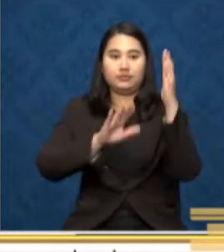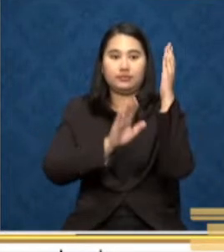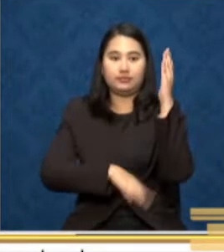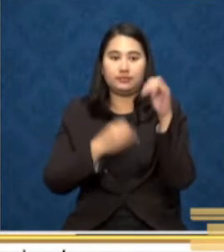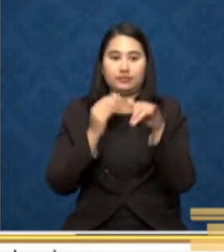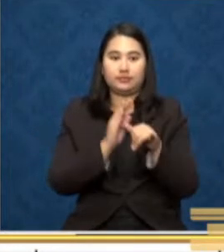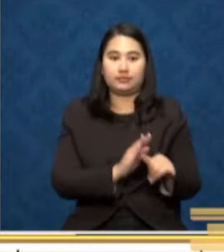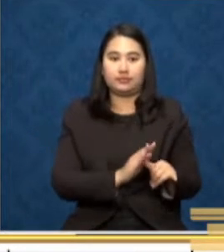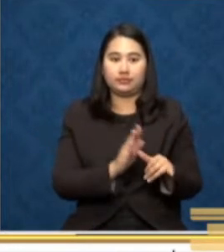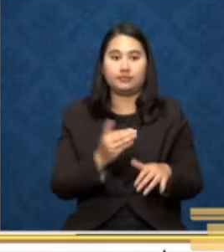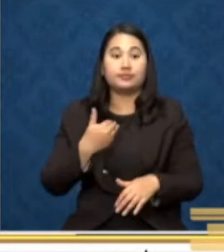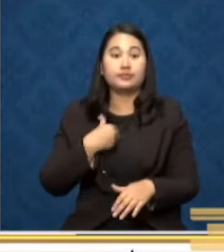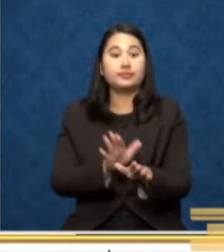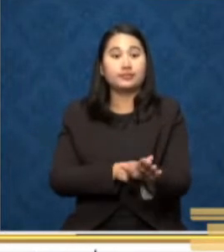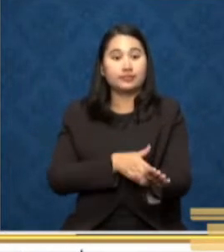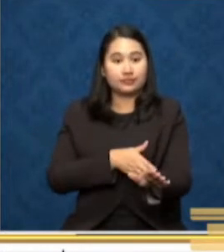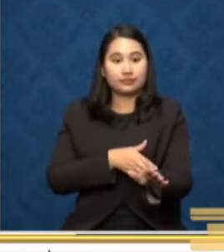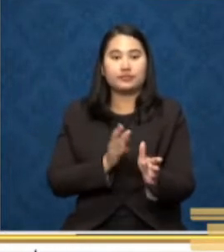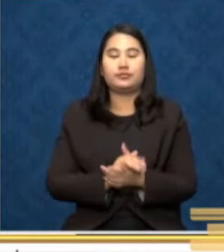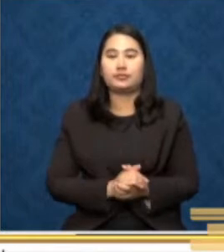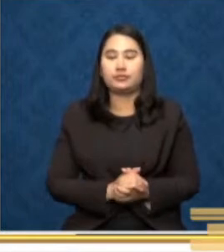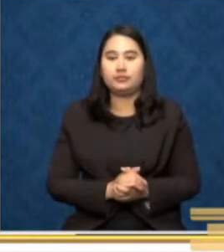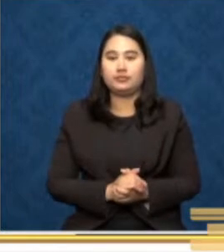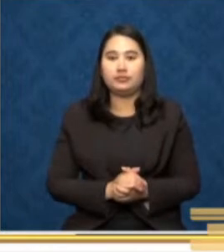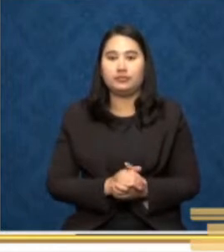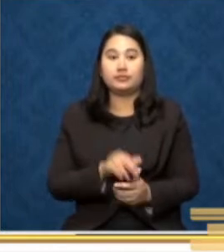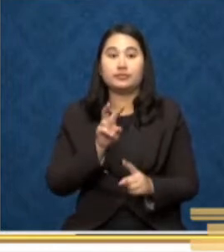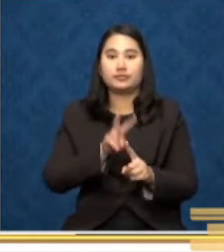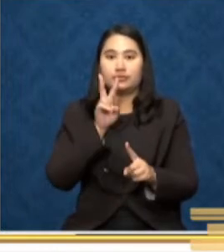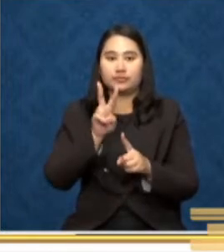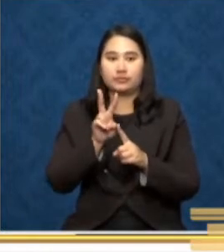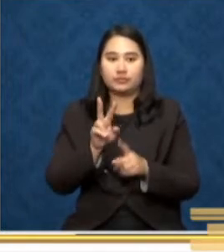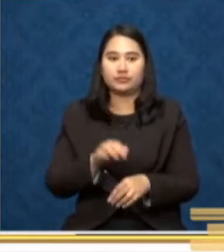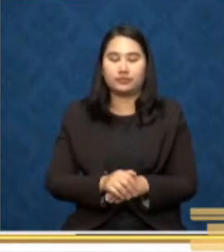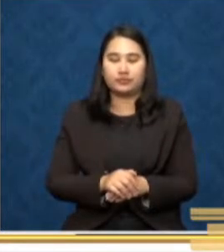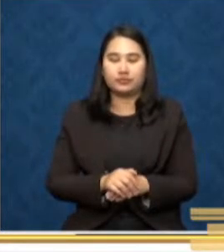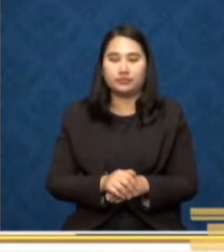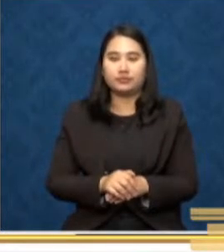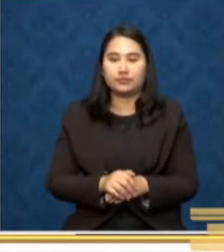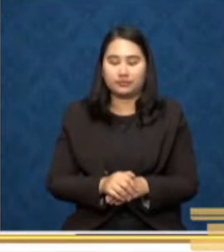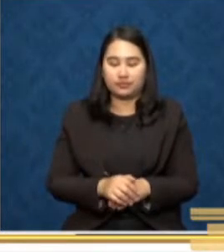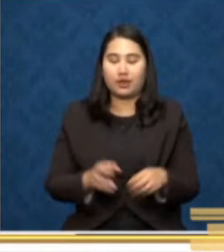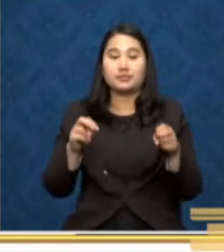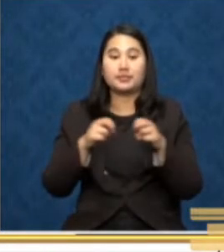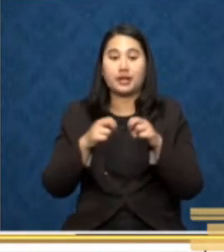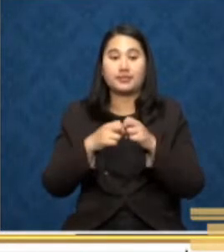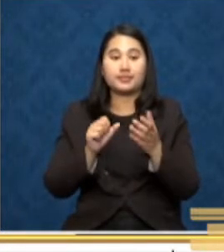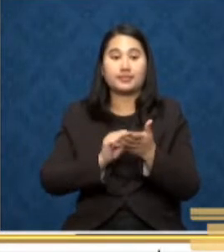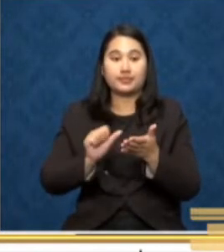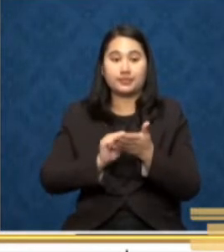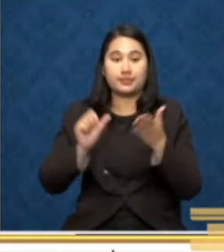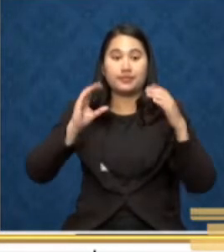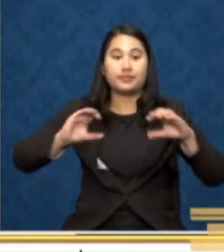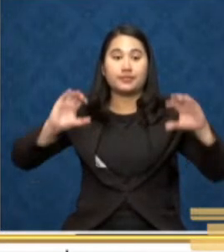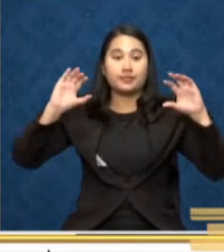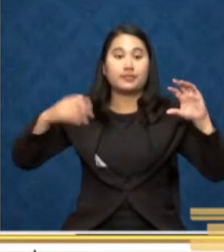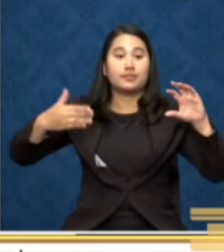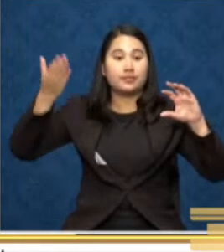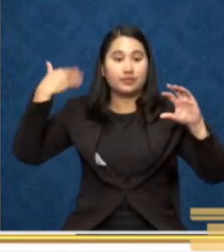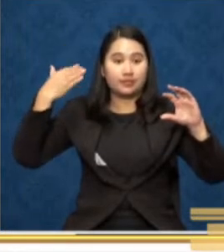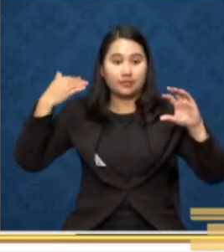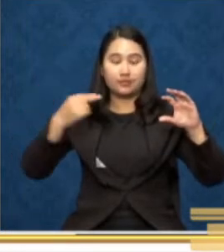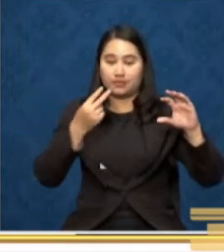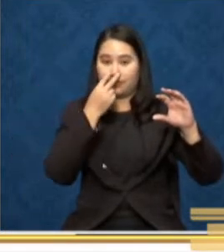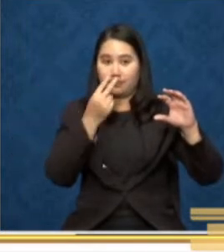ดทับอย่างยาวนานอันที่2ครับการจัดตั้งสมมติฐานและแนวทางการแก้ไขปัญหาของรัฐบาลที่ผ่านมาไ